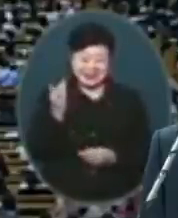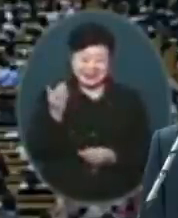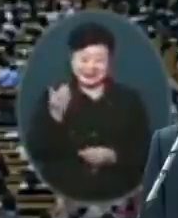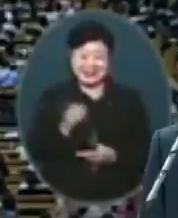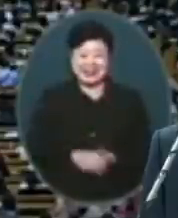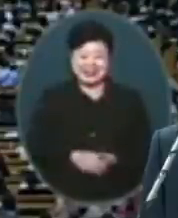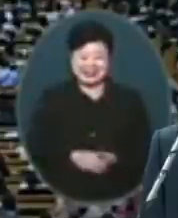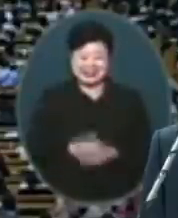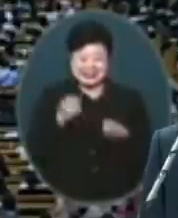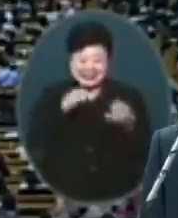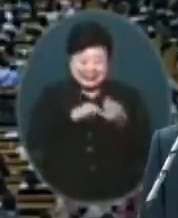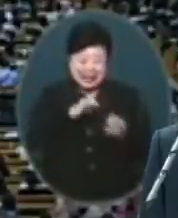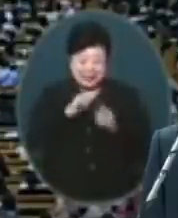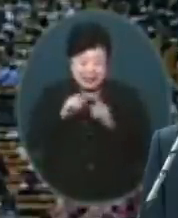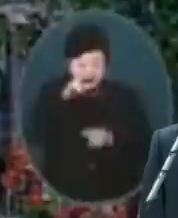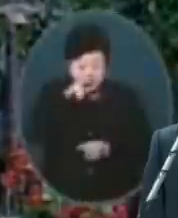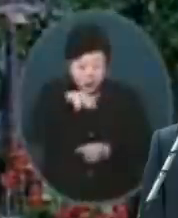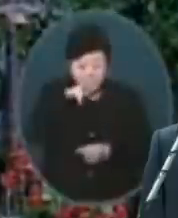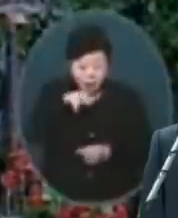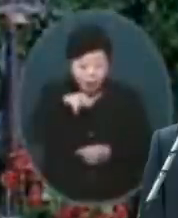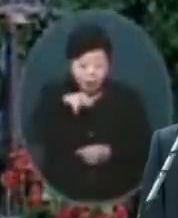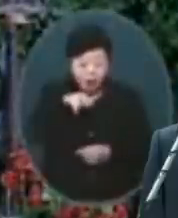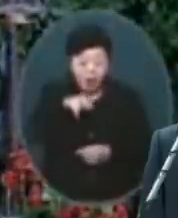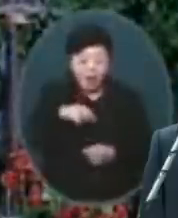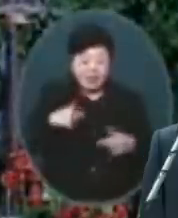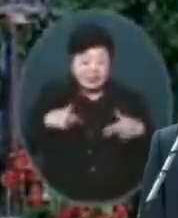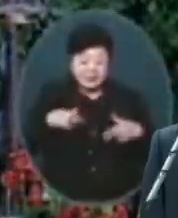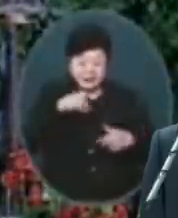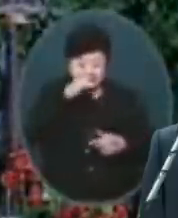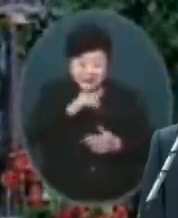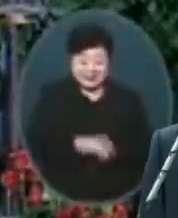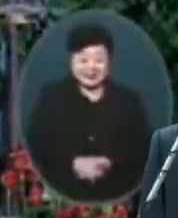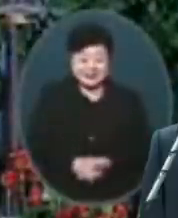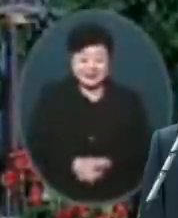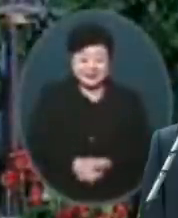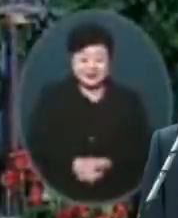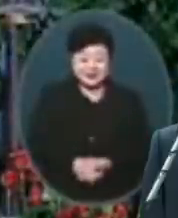그것보다도 신약 성경에 와서 더 재미있는 것은